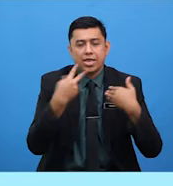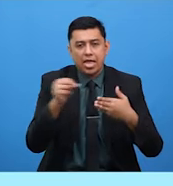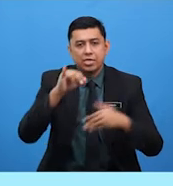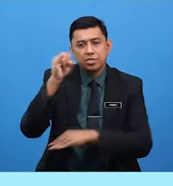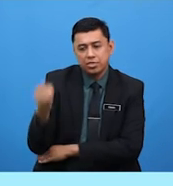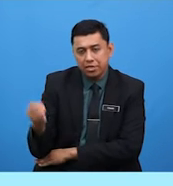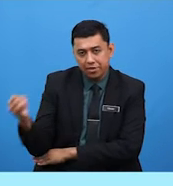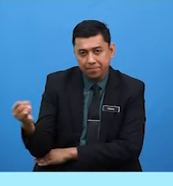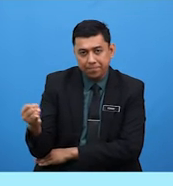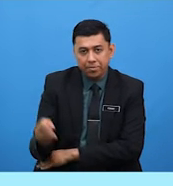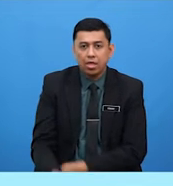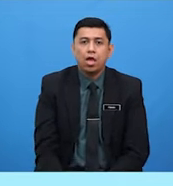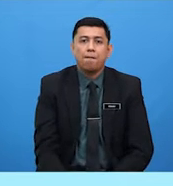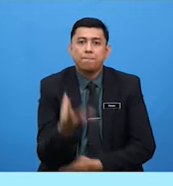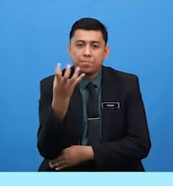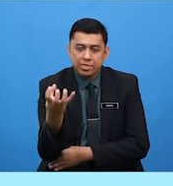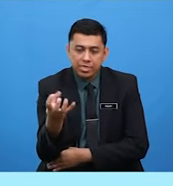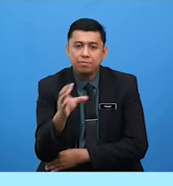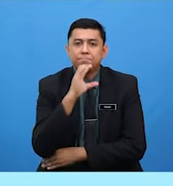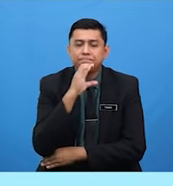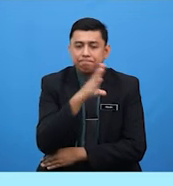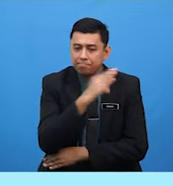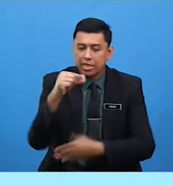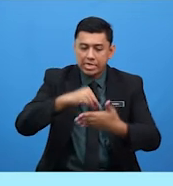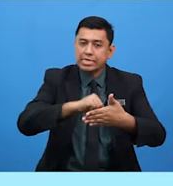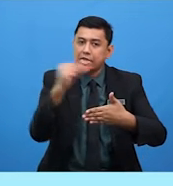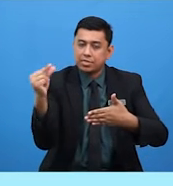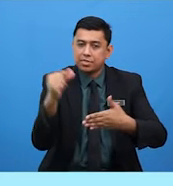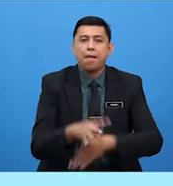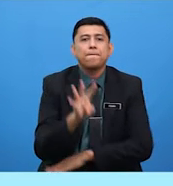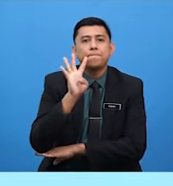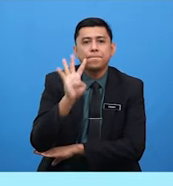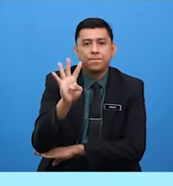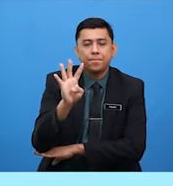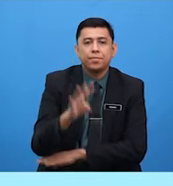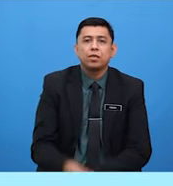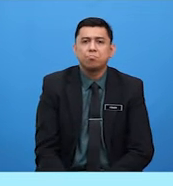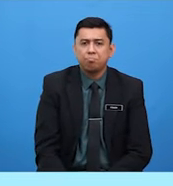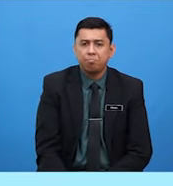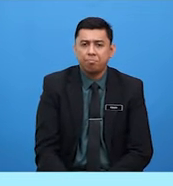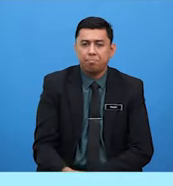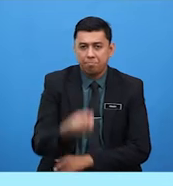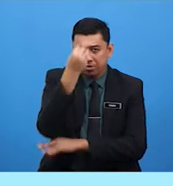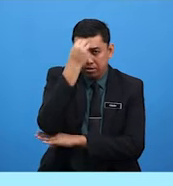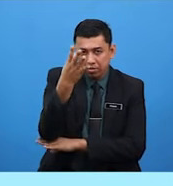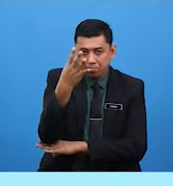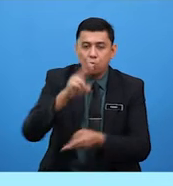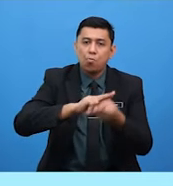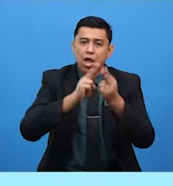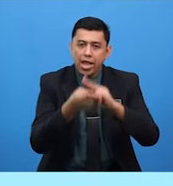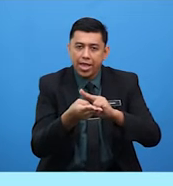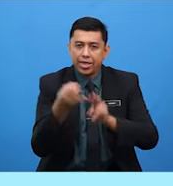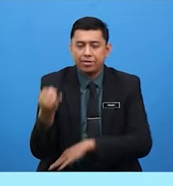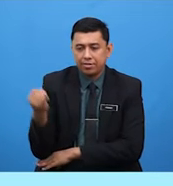pepejal, cecair dan gas. Keempat, memerihalkan perubahan keadaan jirin dari